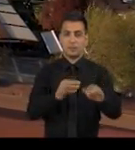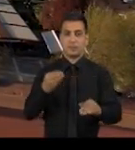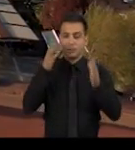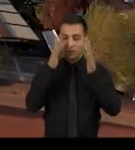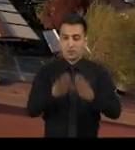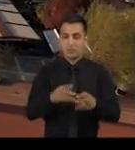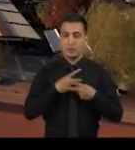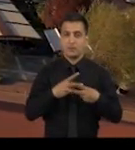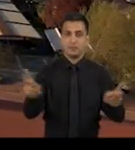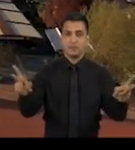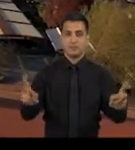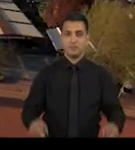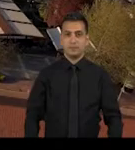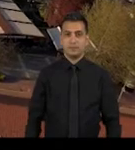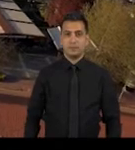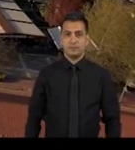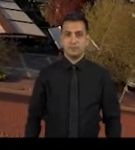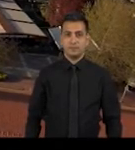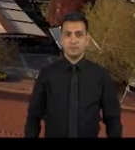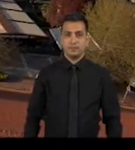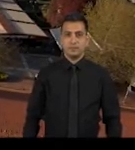katkılarla ibadete açılmıştır.